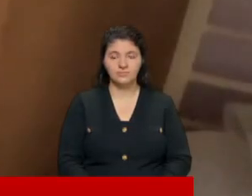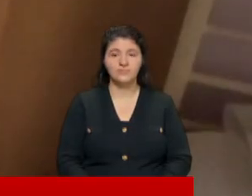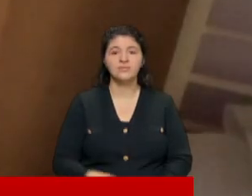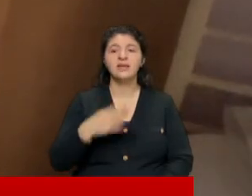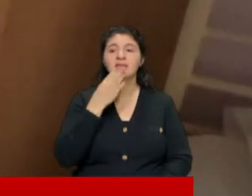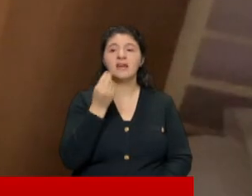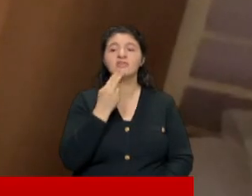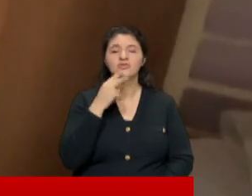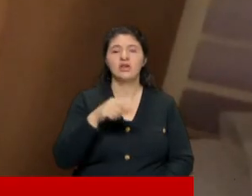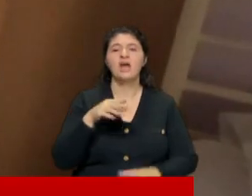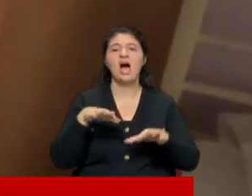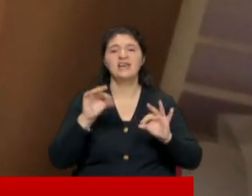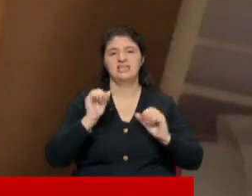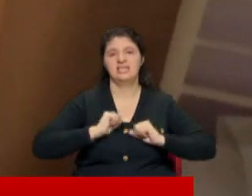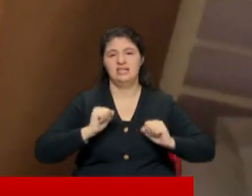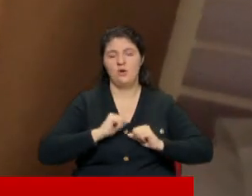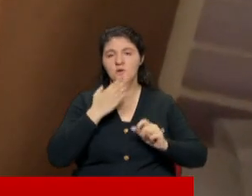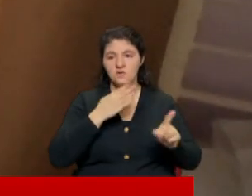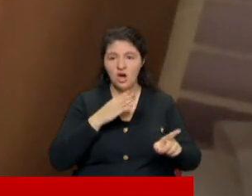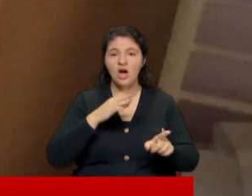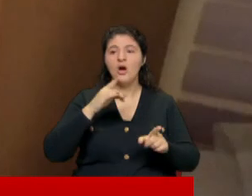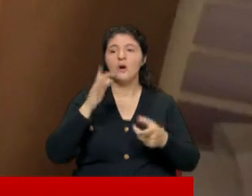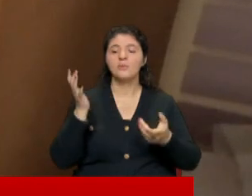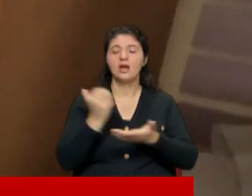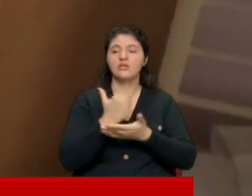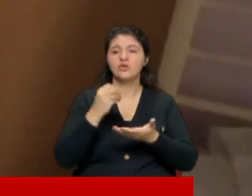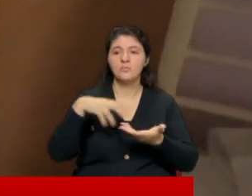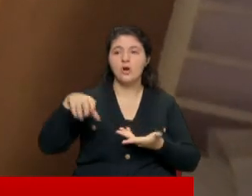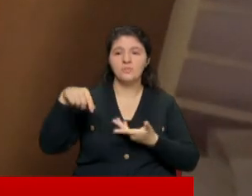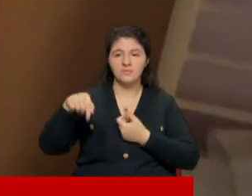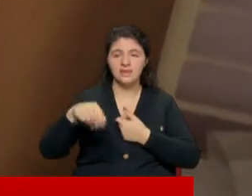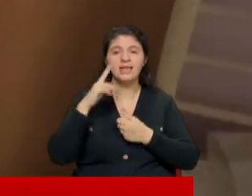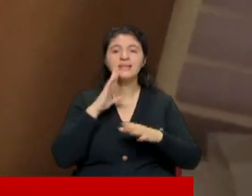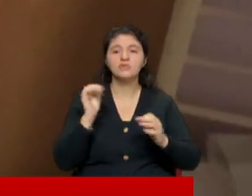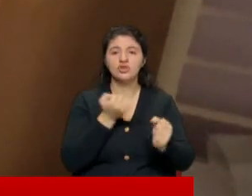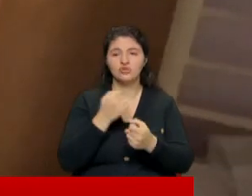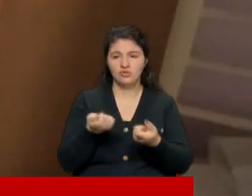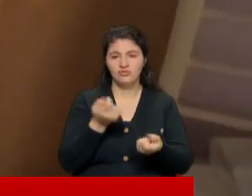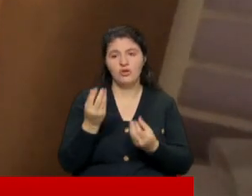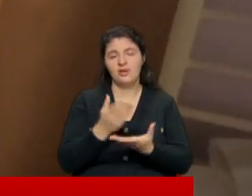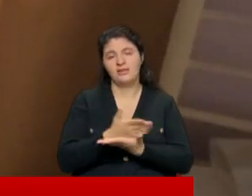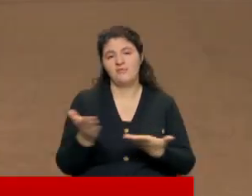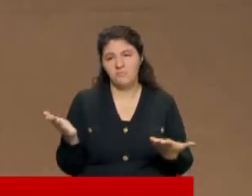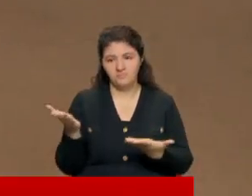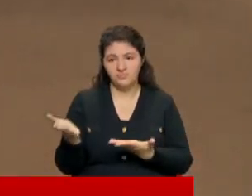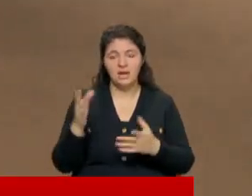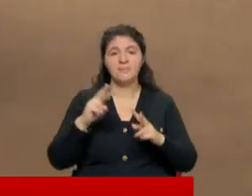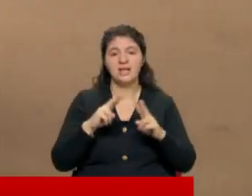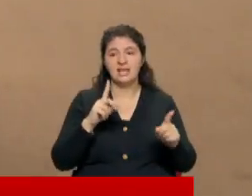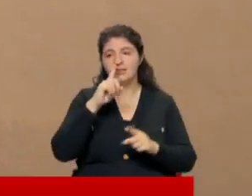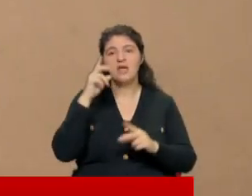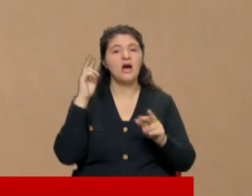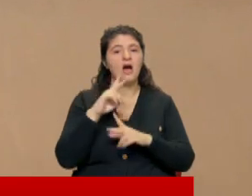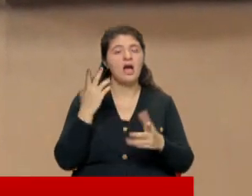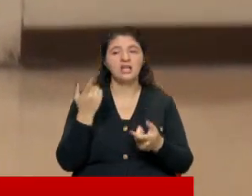genç kız şu anda hazırlık okuyor kazandığı üniversiteye bağlı Tıp Merkezinde de temizlik görevlisi olarak çalışmaya devam ediyor Melisa'nın